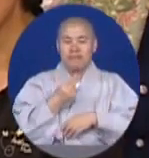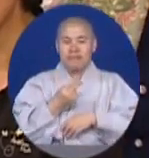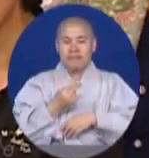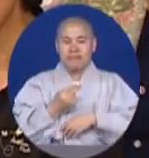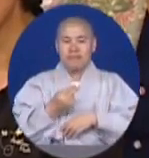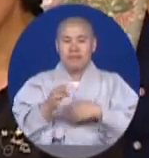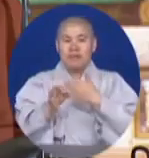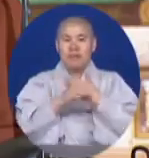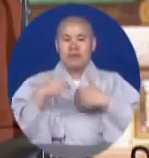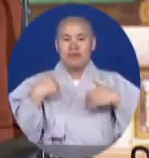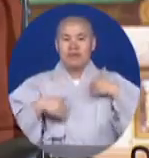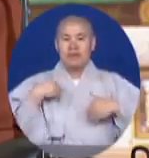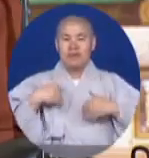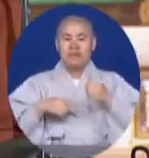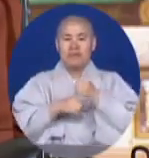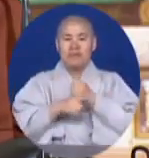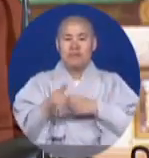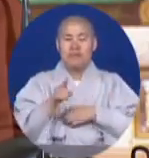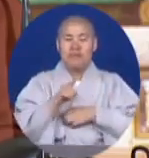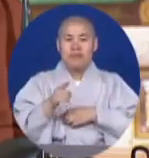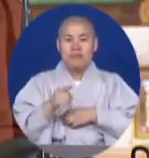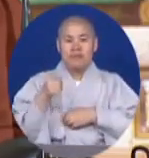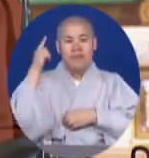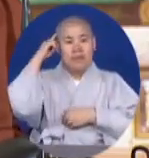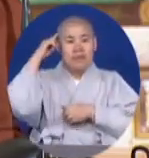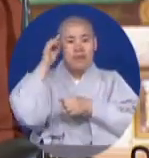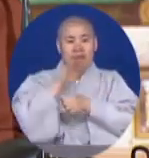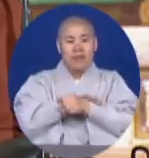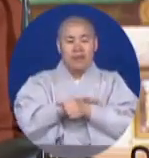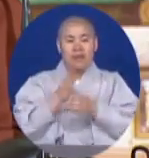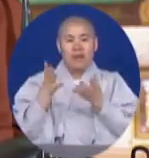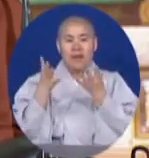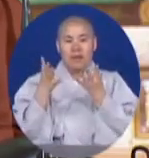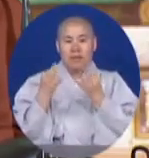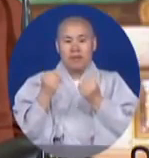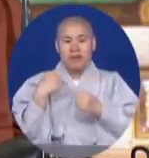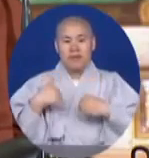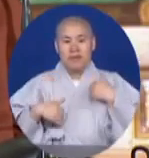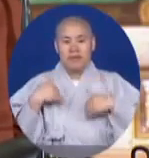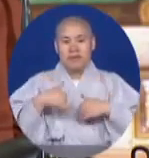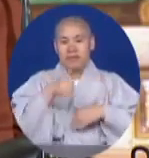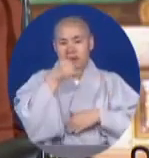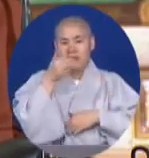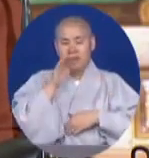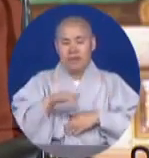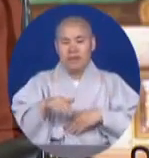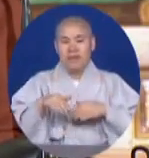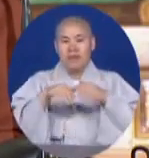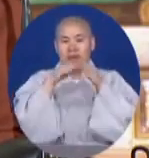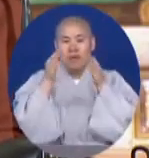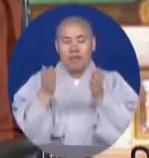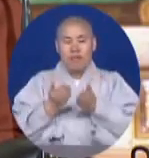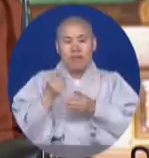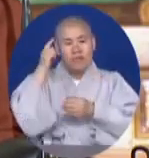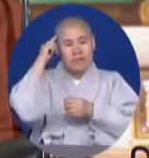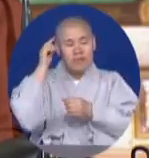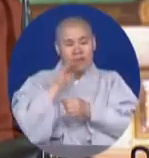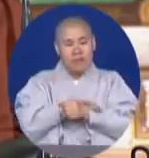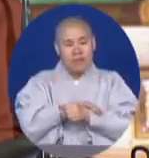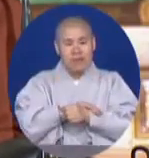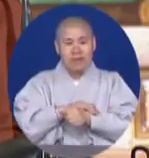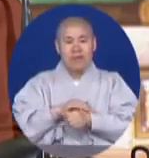그럼 즐거운 건 뭐냐? 지혜입니다. 지혜. 많은 즐거움이 있는데 그 알고 보면 전부 지혜에서 나옵니다.